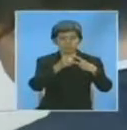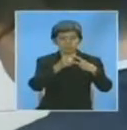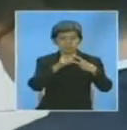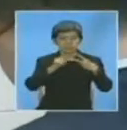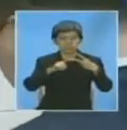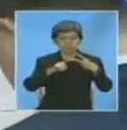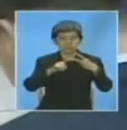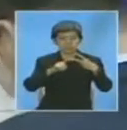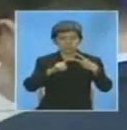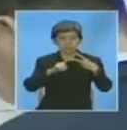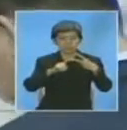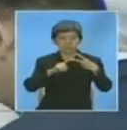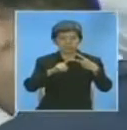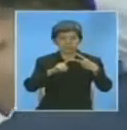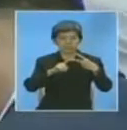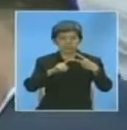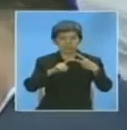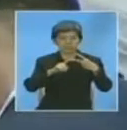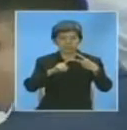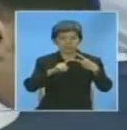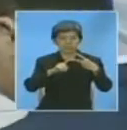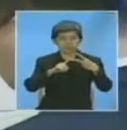สุรชัย